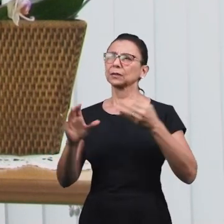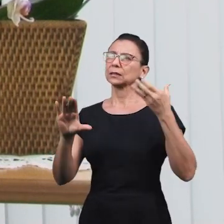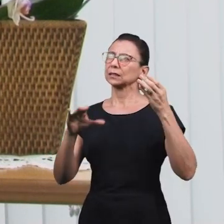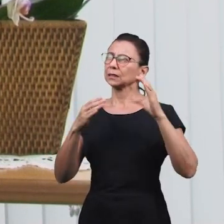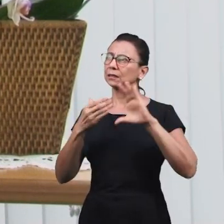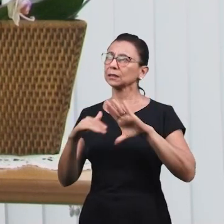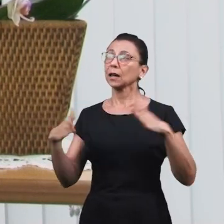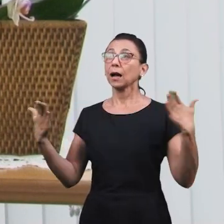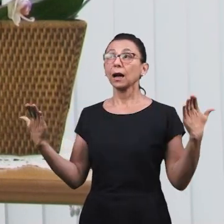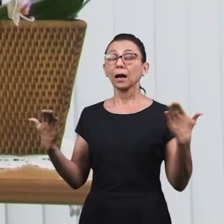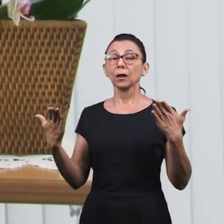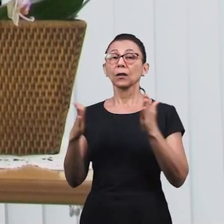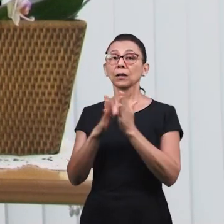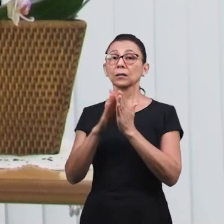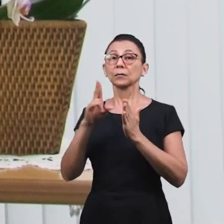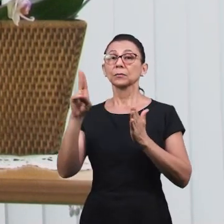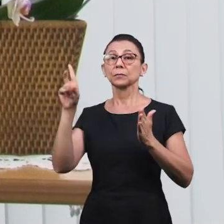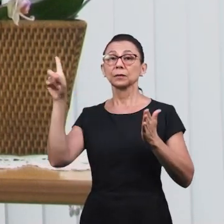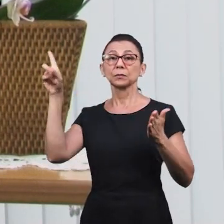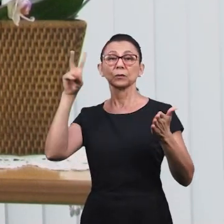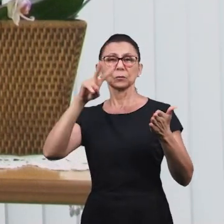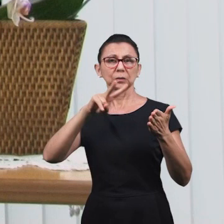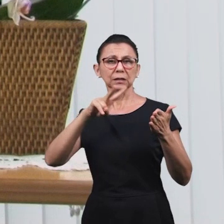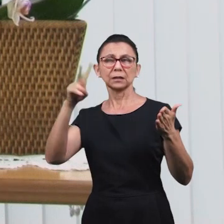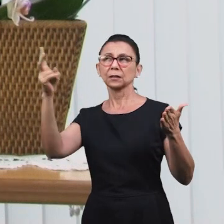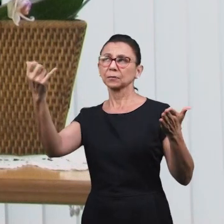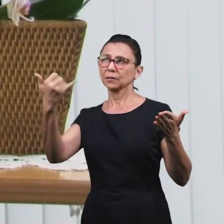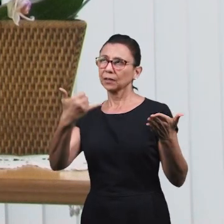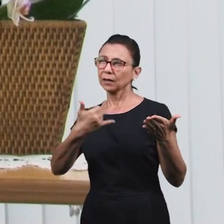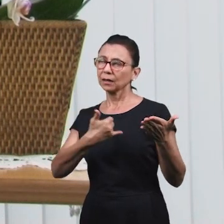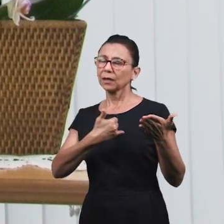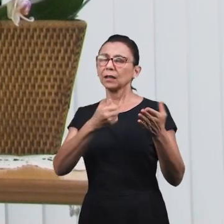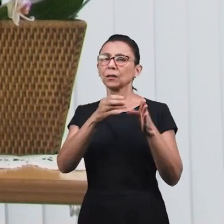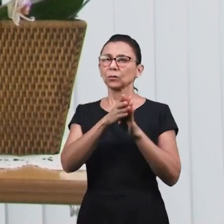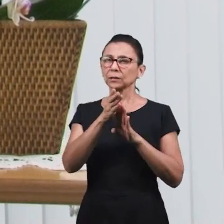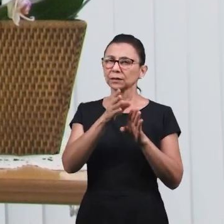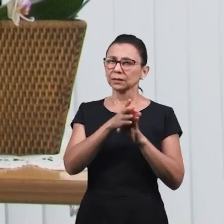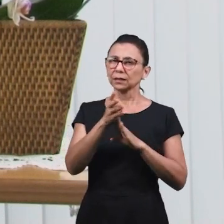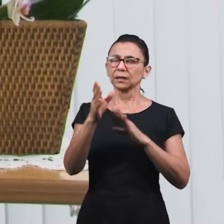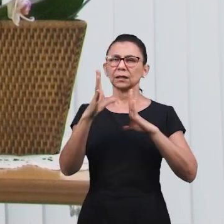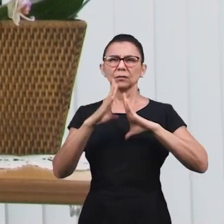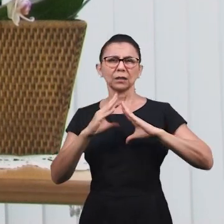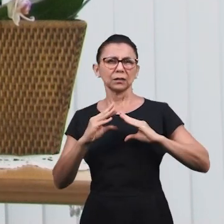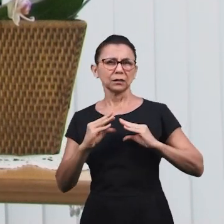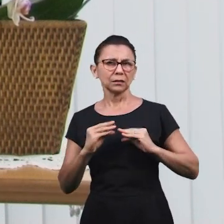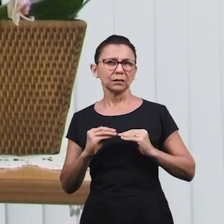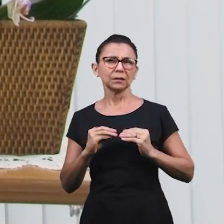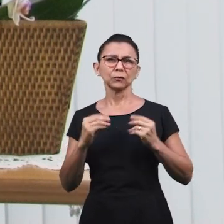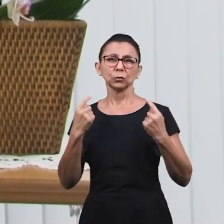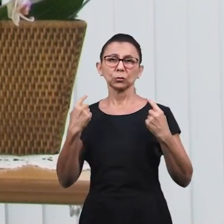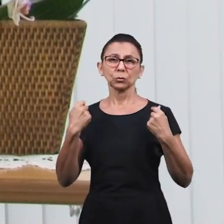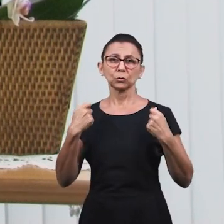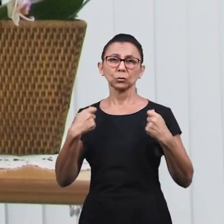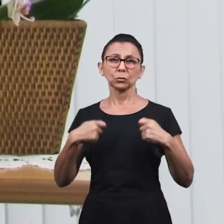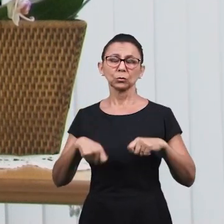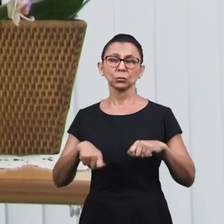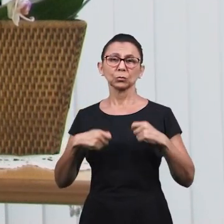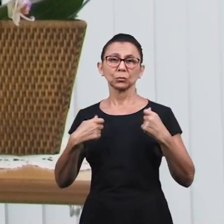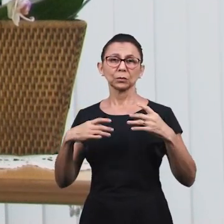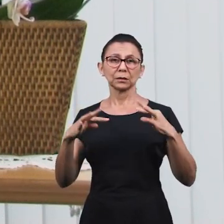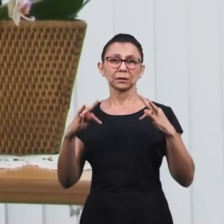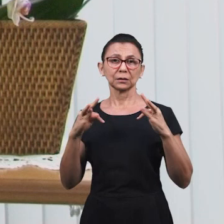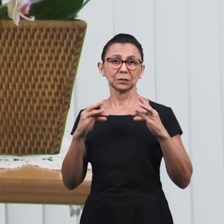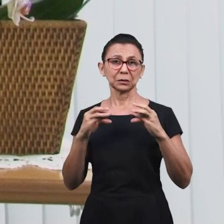car nous avons déjà chanté des louanges, nous allons lire ta parole pour parler à notre cœur, pour que puisse nous